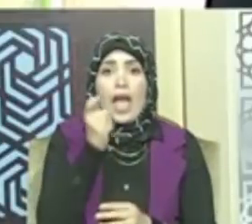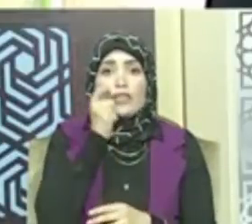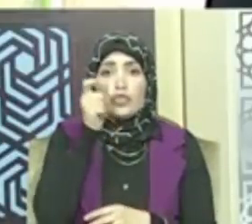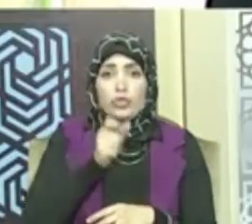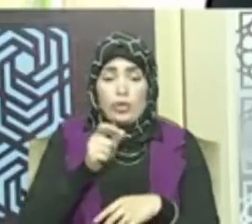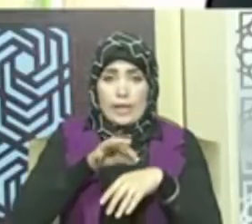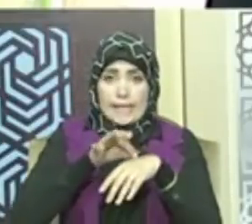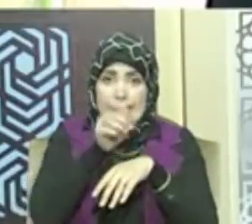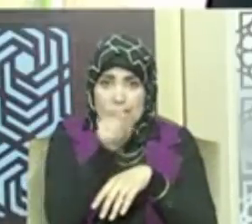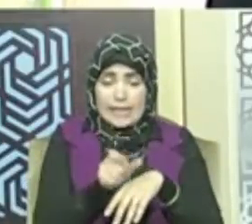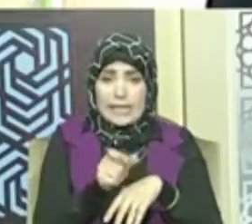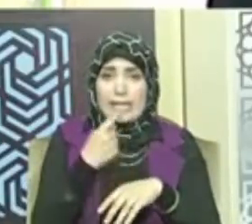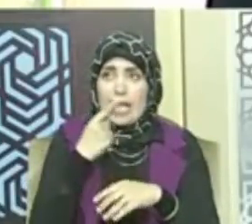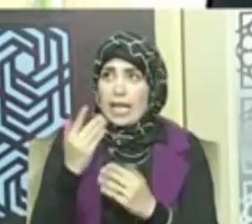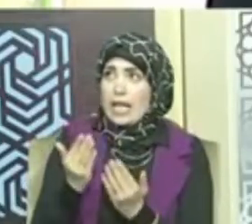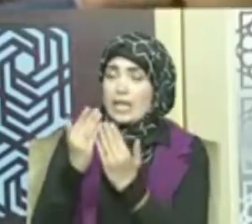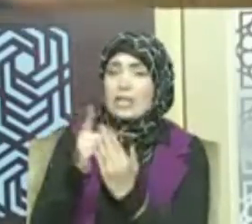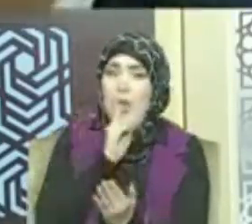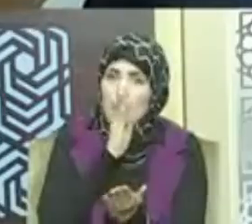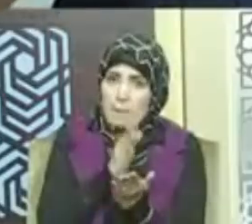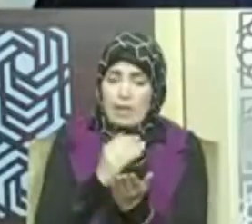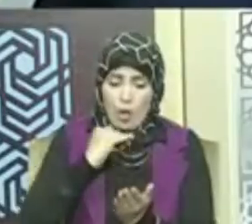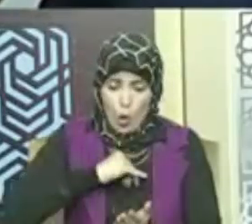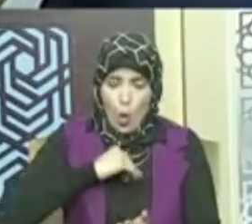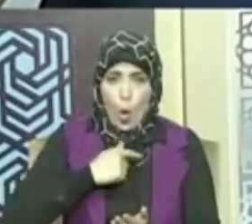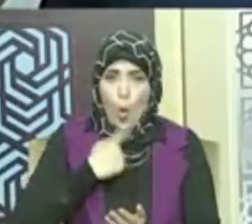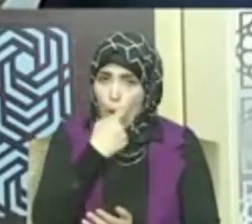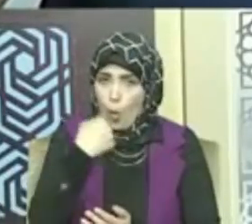يعرض نفسه على الله بصدق